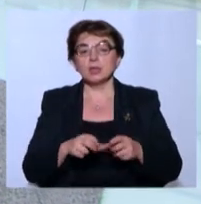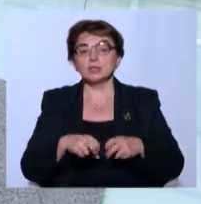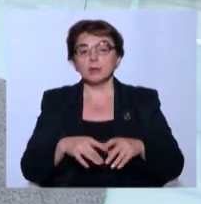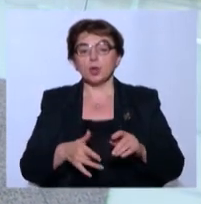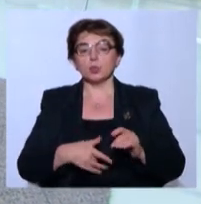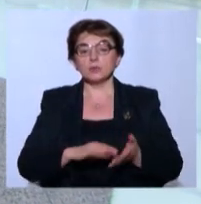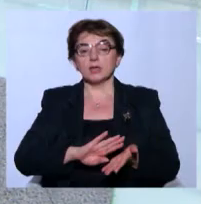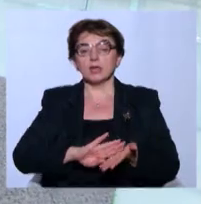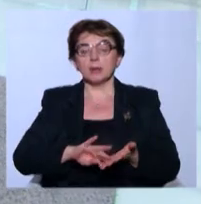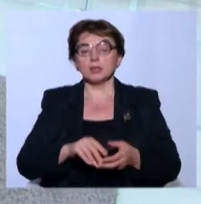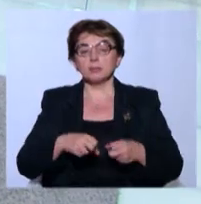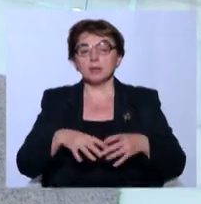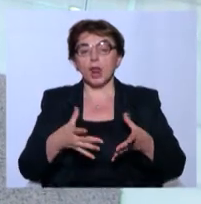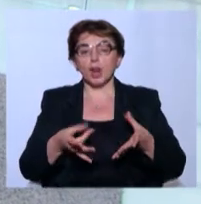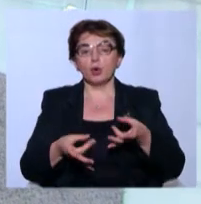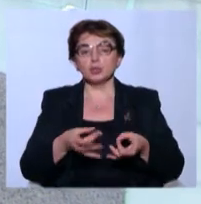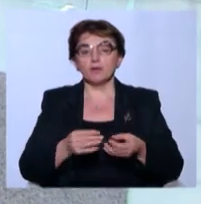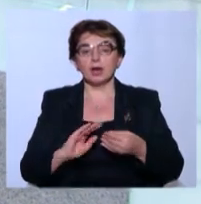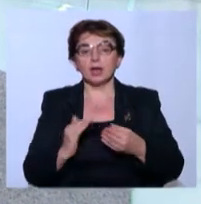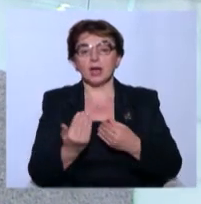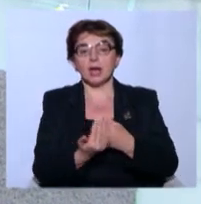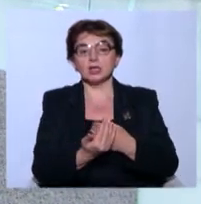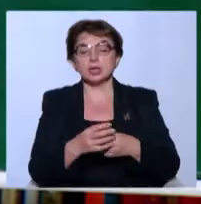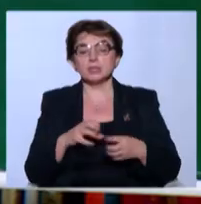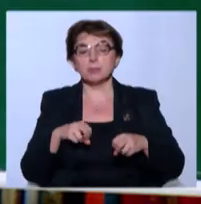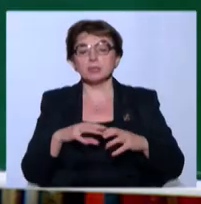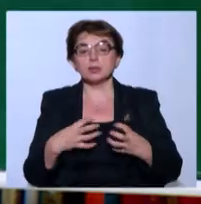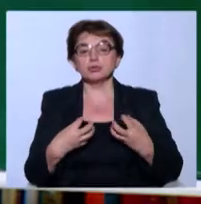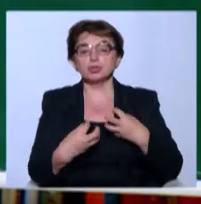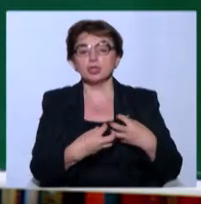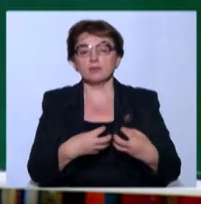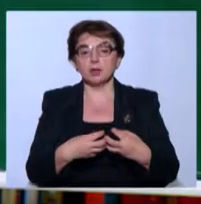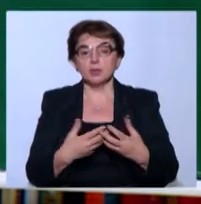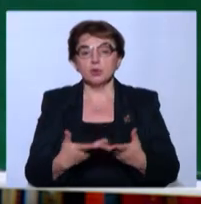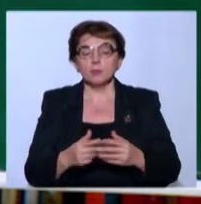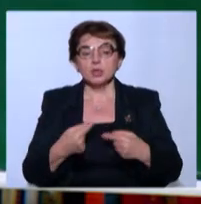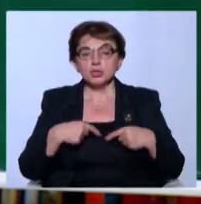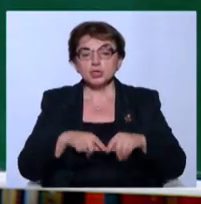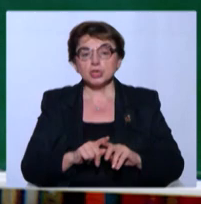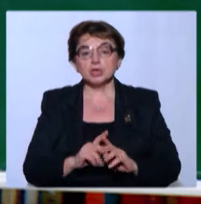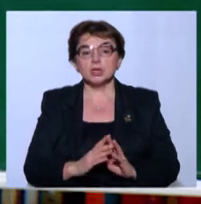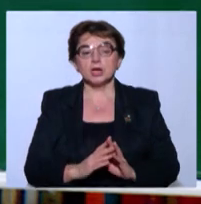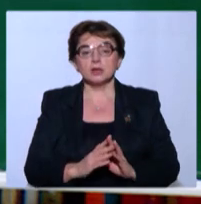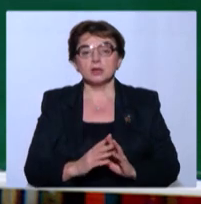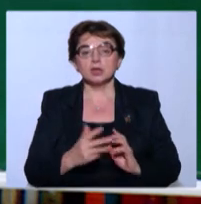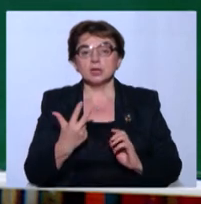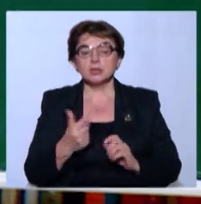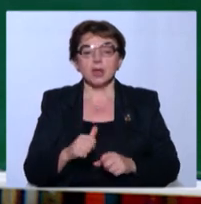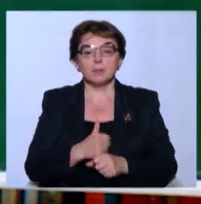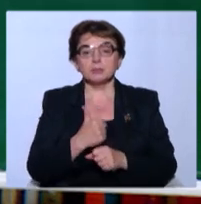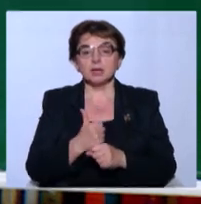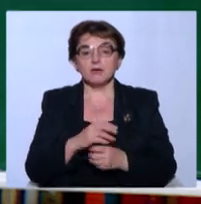გამოყოფს კუჭის ლორწოვან გარსში მდებარე ჯირკვლები და იგი შედგება სამი